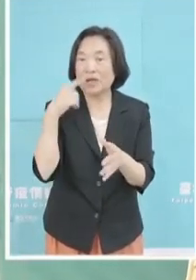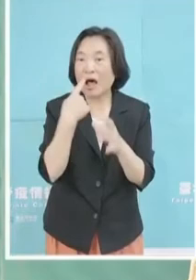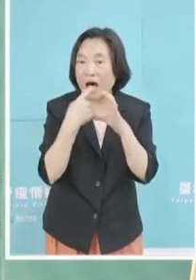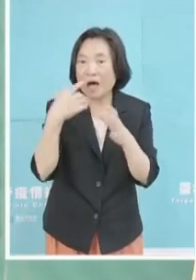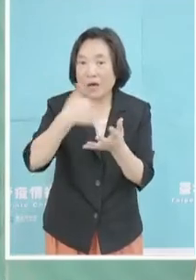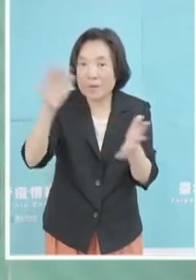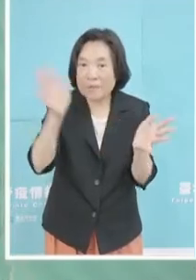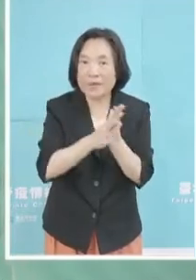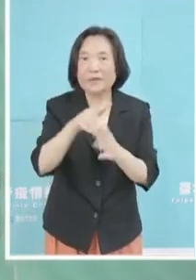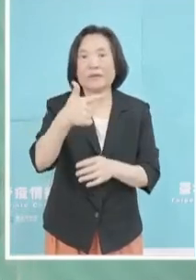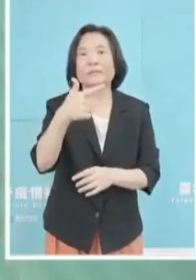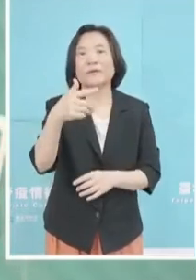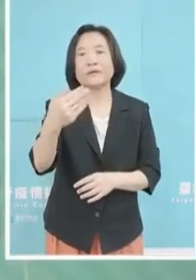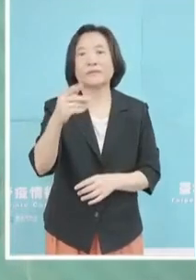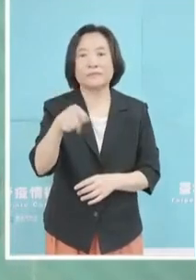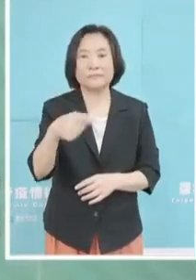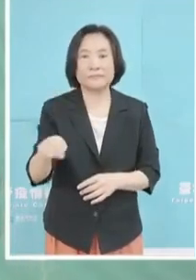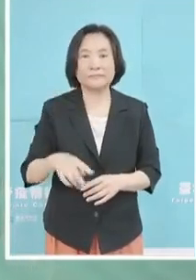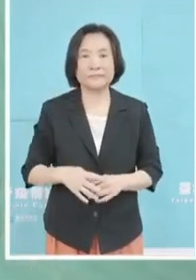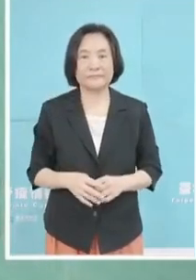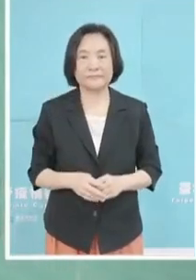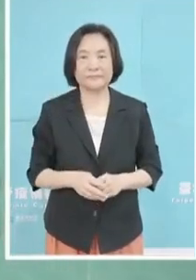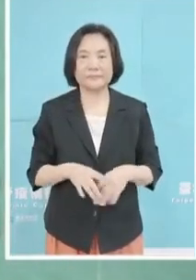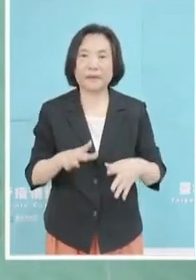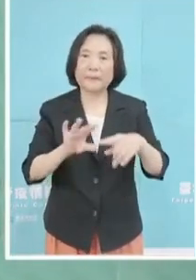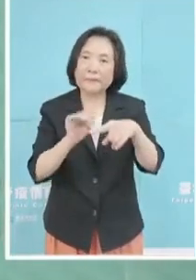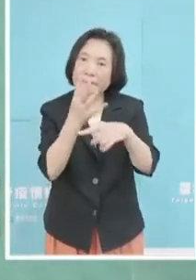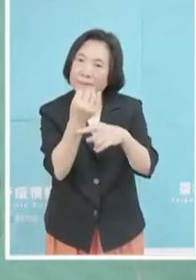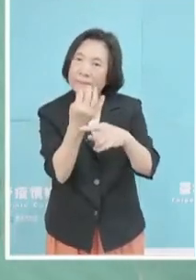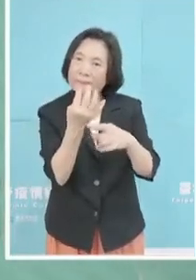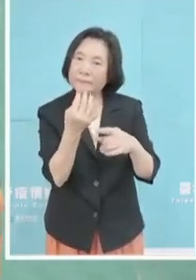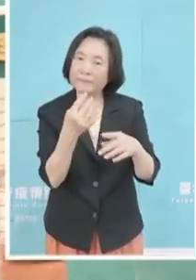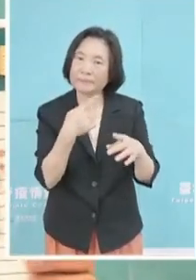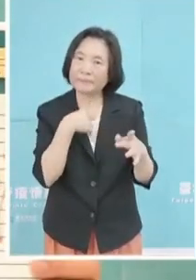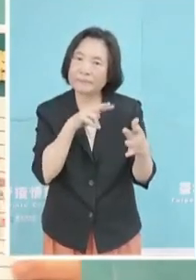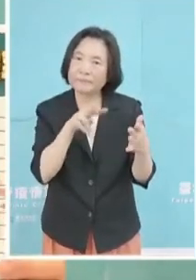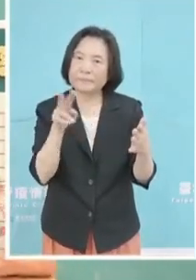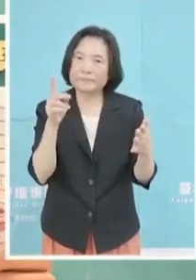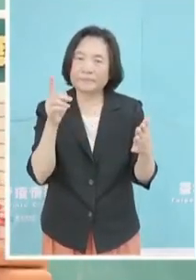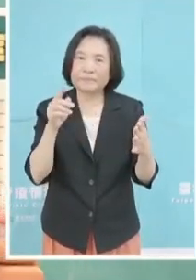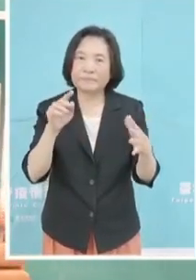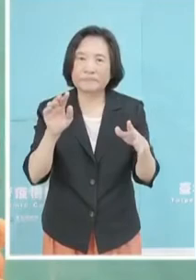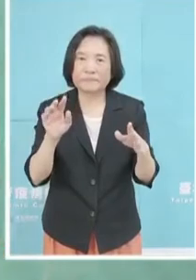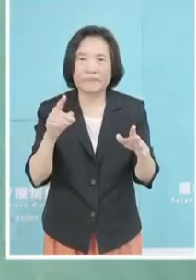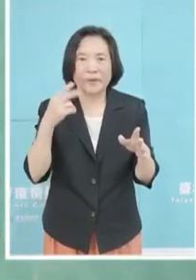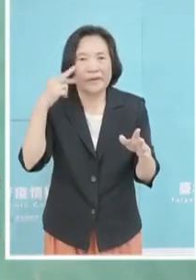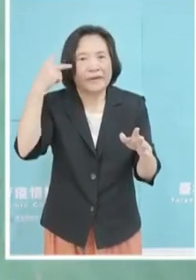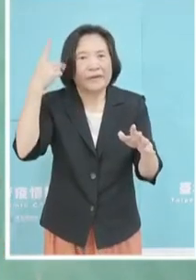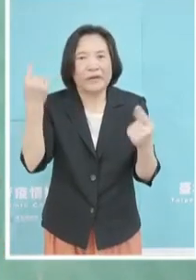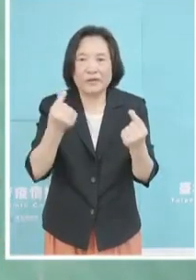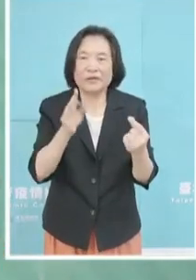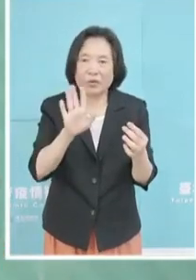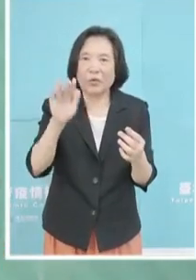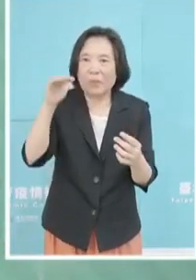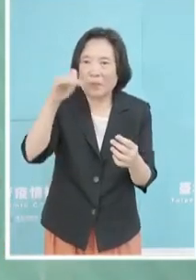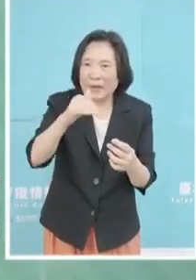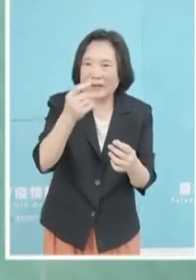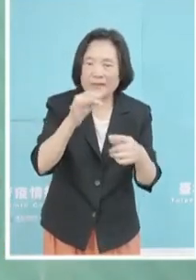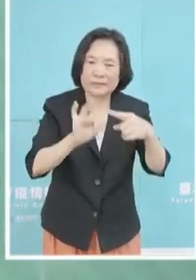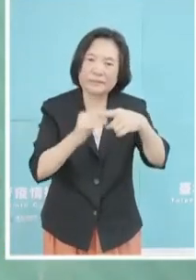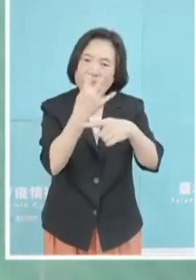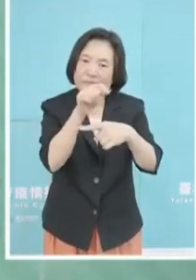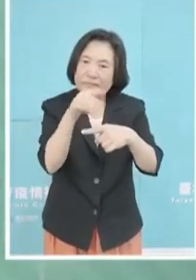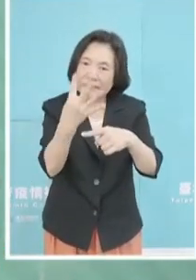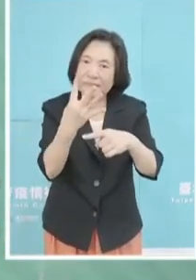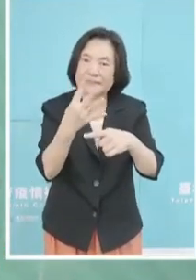是609了哈。那百分比看起来，感觉上好像有低一点哦，